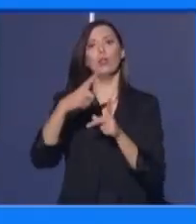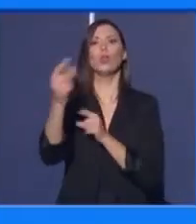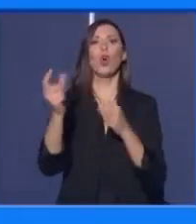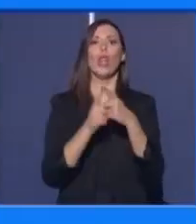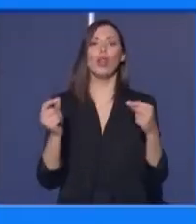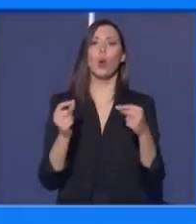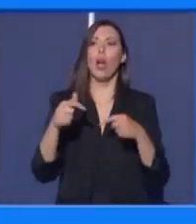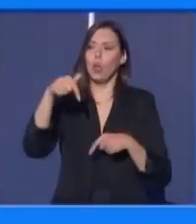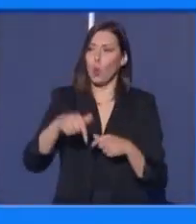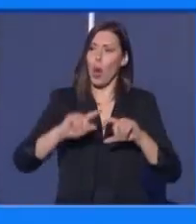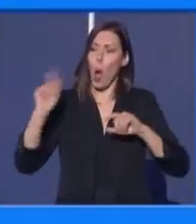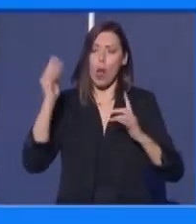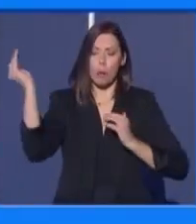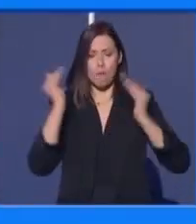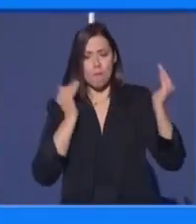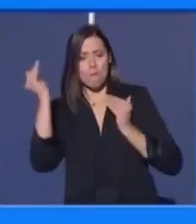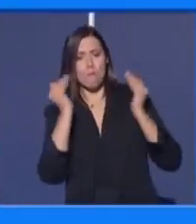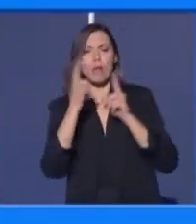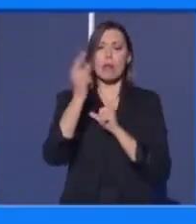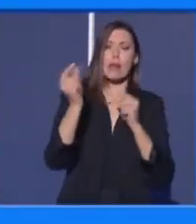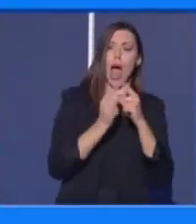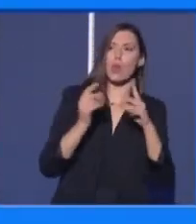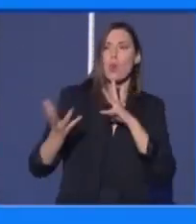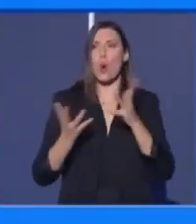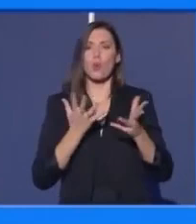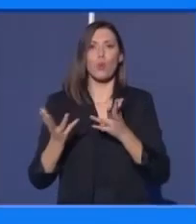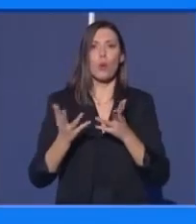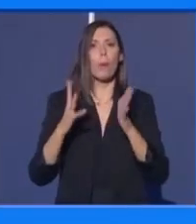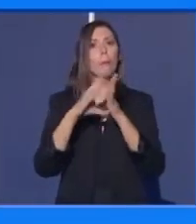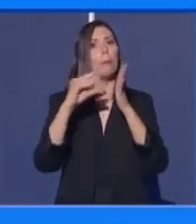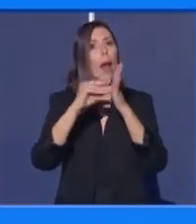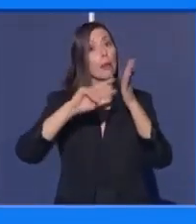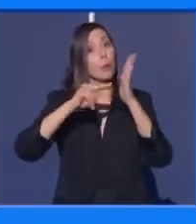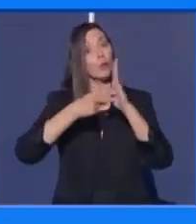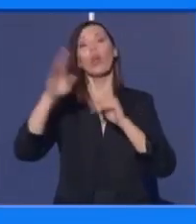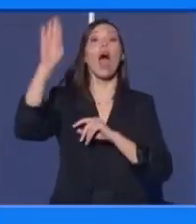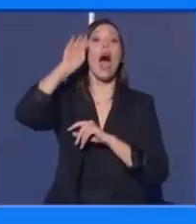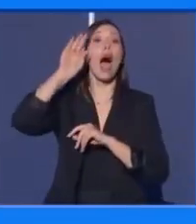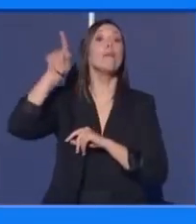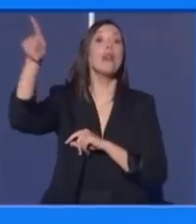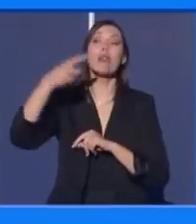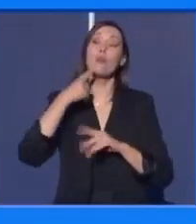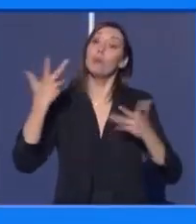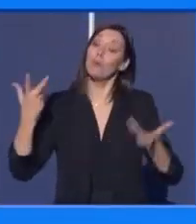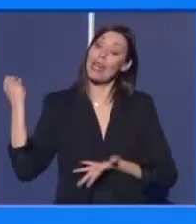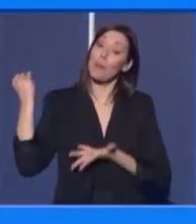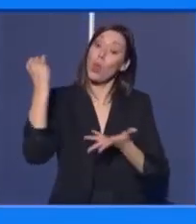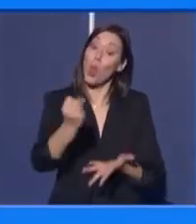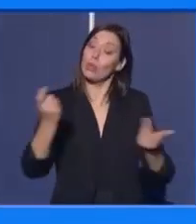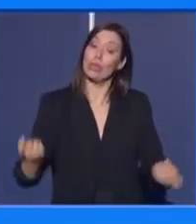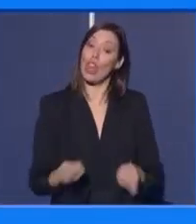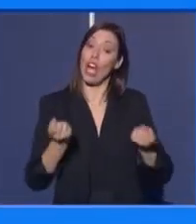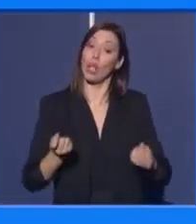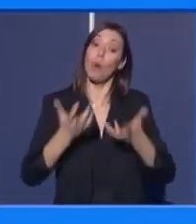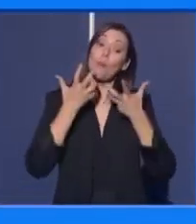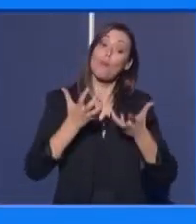αμφιβολίες για το ίδιο το ΝΑΤΟ. Προσέξτε, η Αμερική θέτει σοβαρό θέμα για τη χρηματοδότηση του ΝΑΤΟ. Η